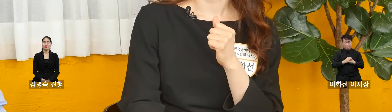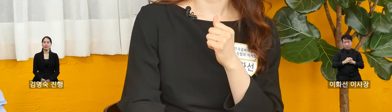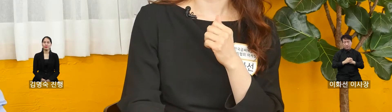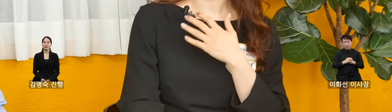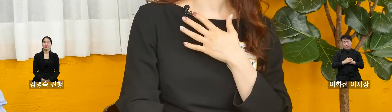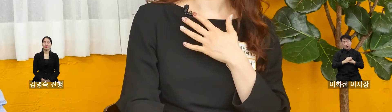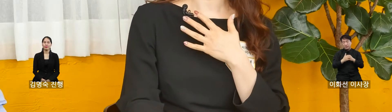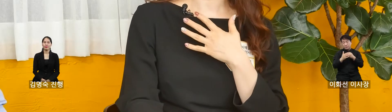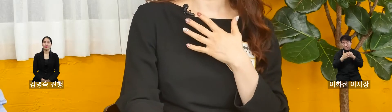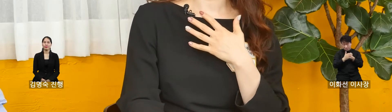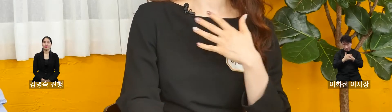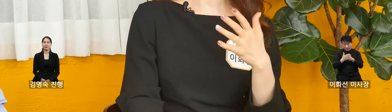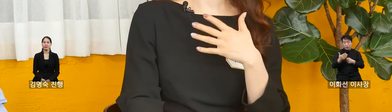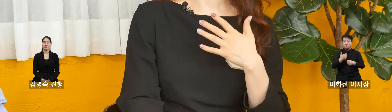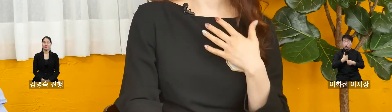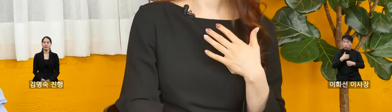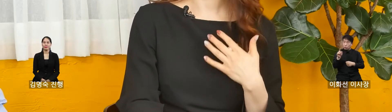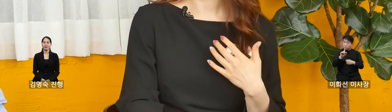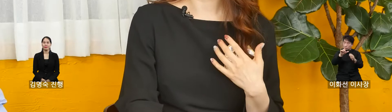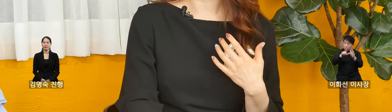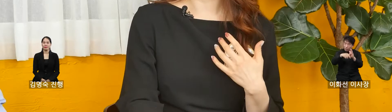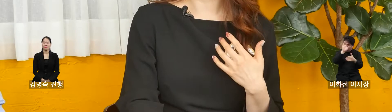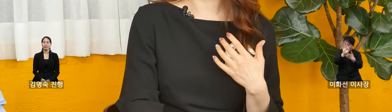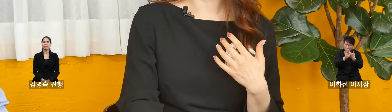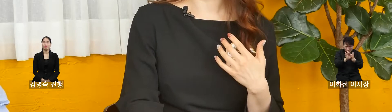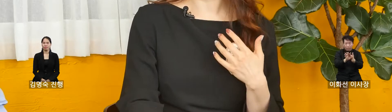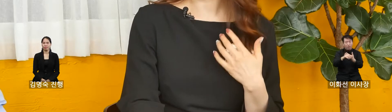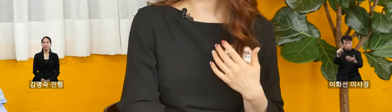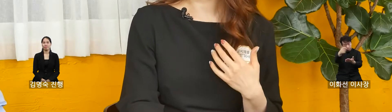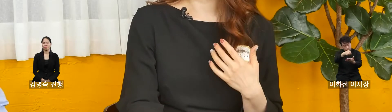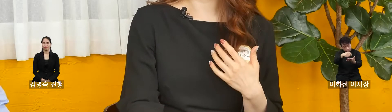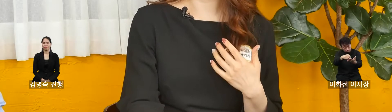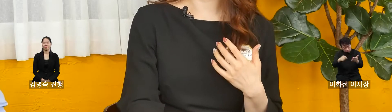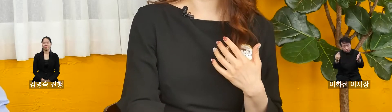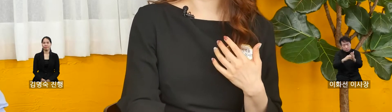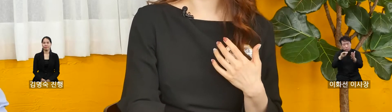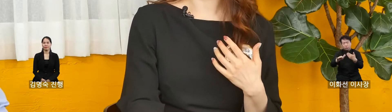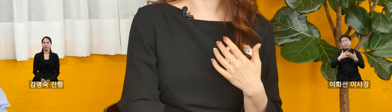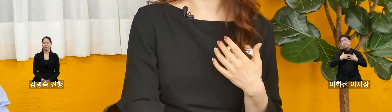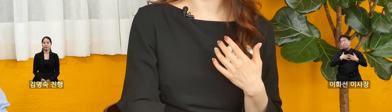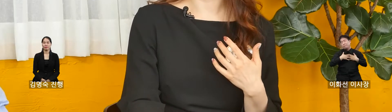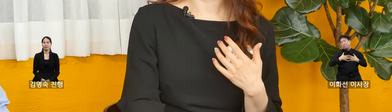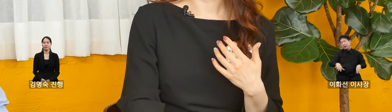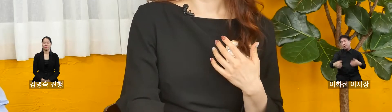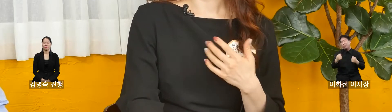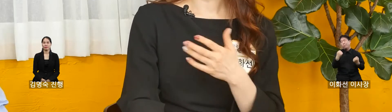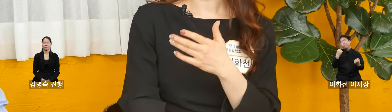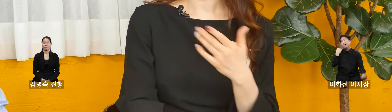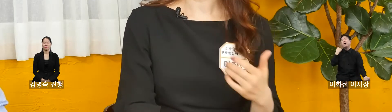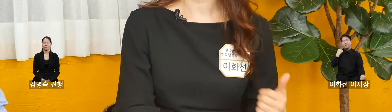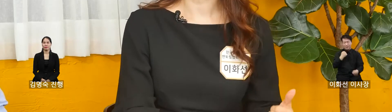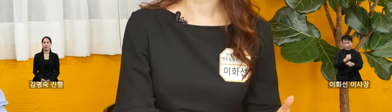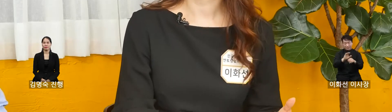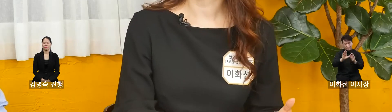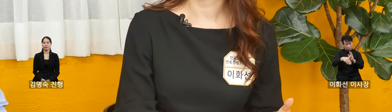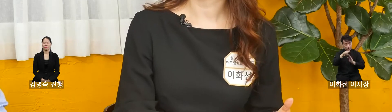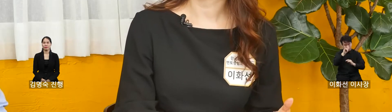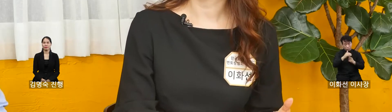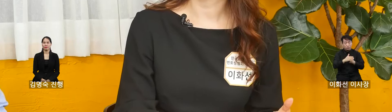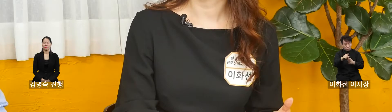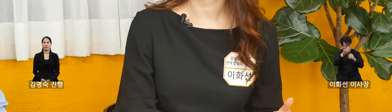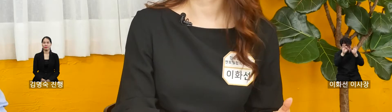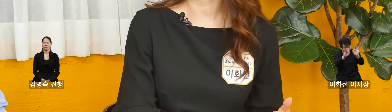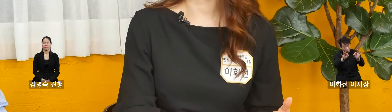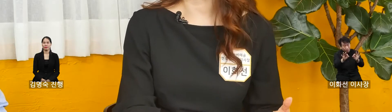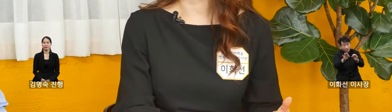그 저도 어떨 때는 쓰고 나면 소진이 되고 좀 쉬어야 될 때도 있고 그렇거든요. 그거를 보고 사람들이